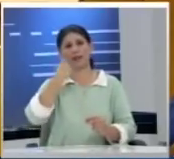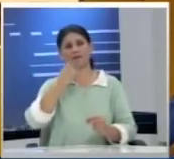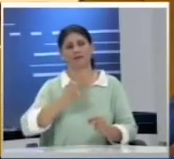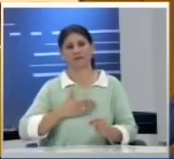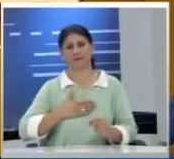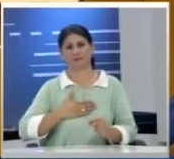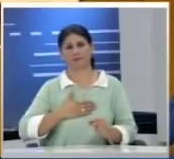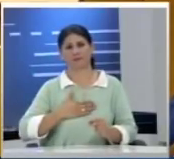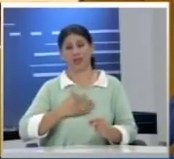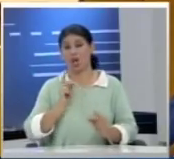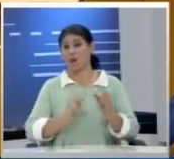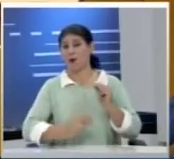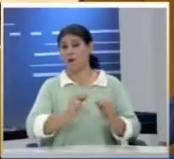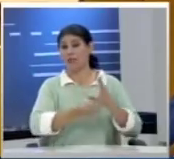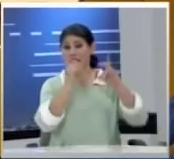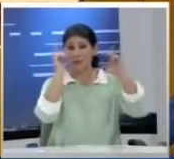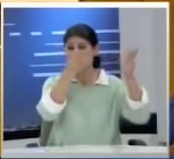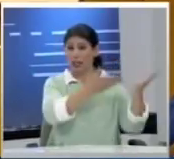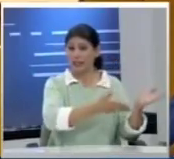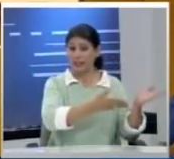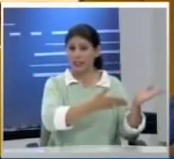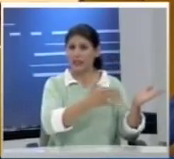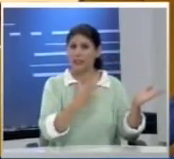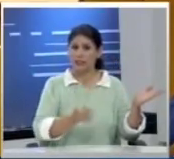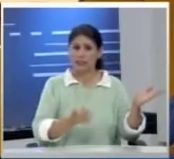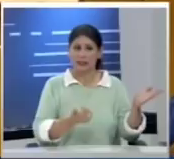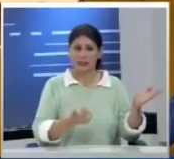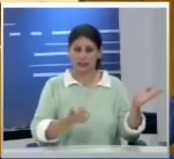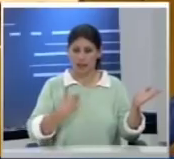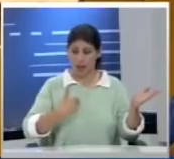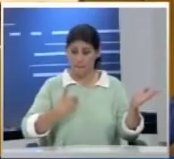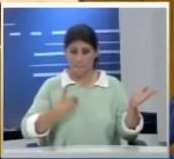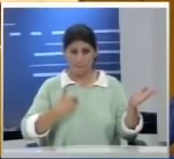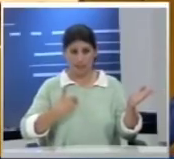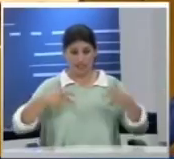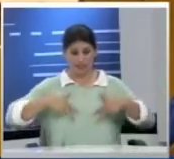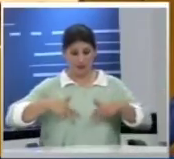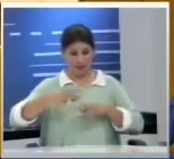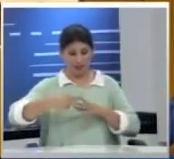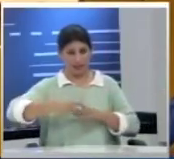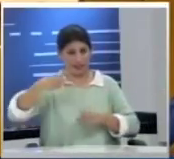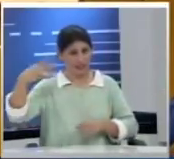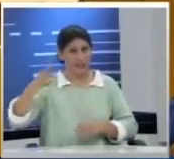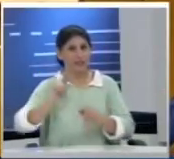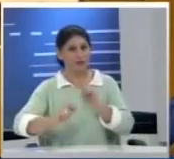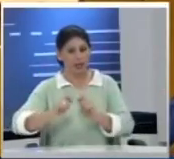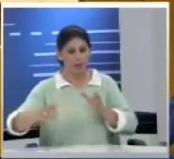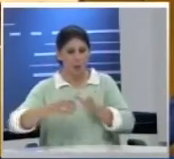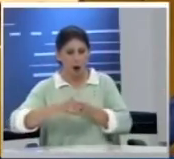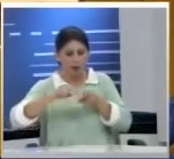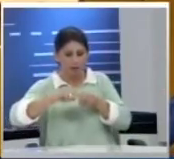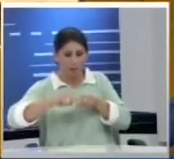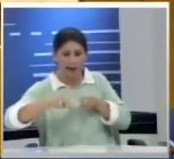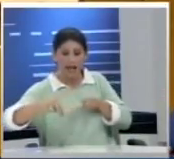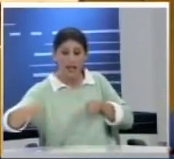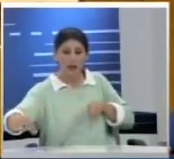σας είναι το μέτωπο κατά της διαφθοράς που συγκροτήθηκε από την κυβέρνησή μας για να εκφράσει